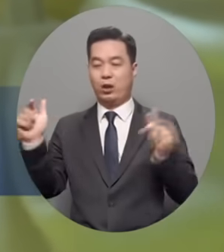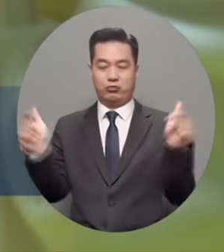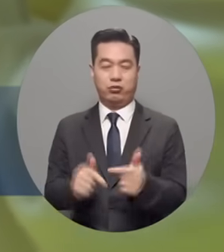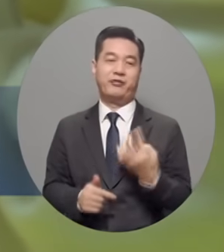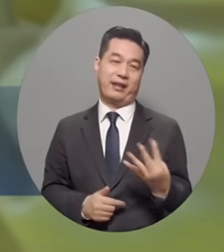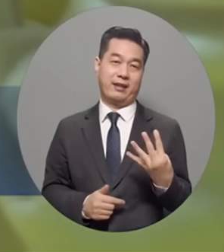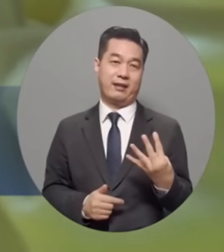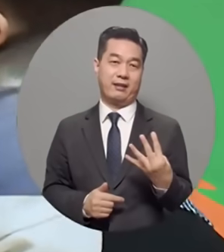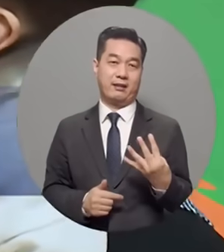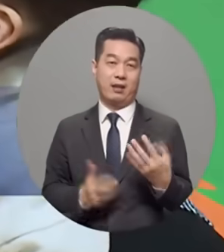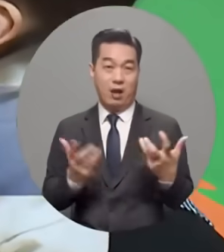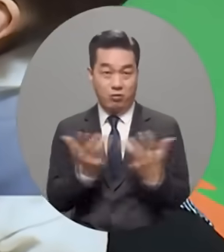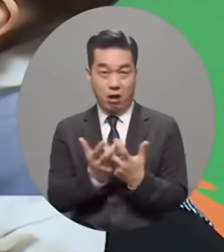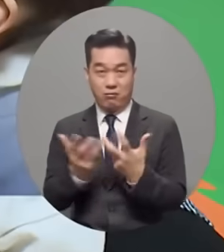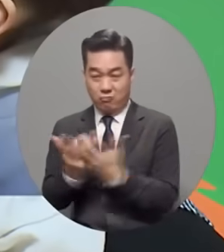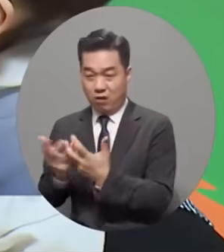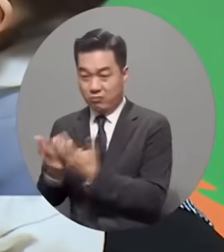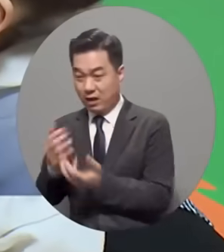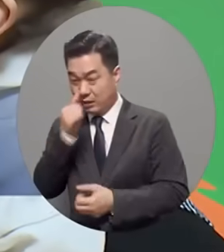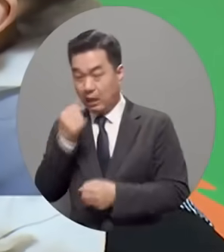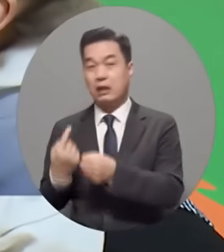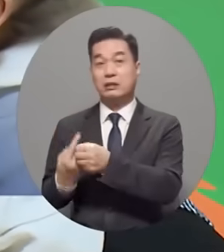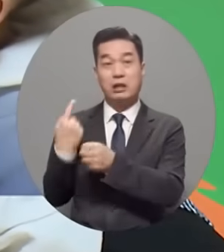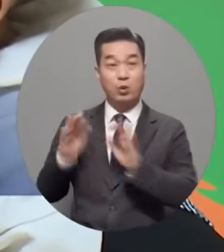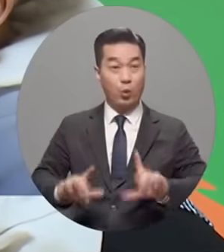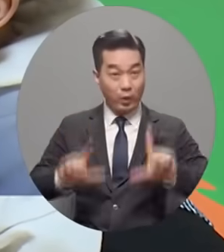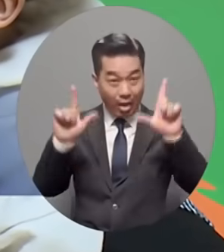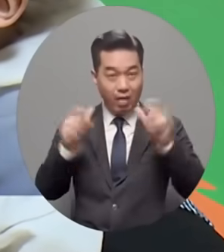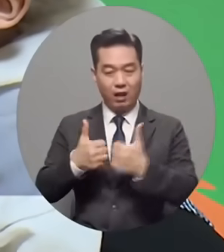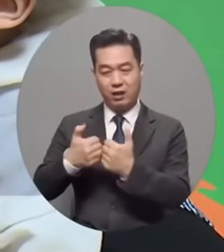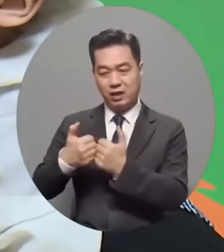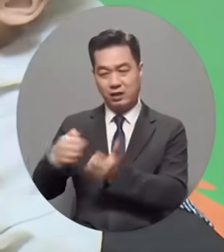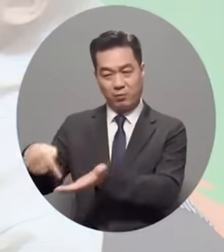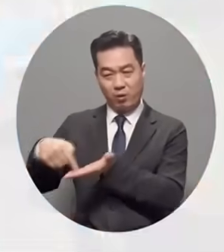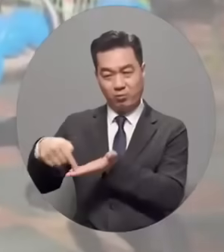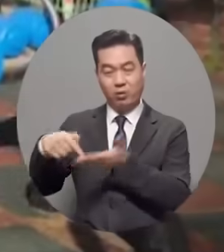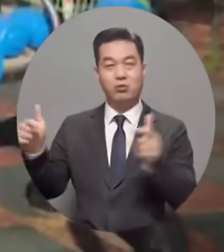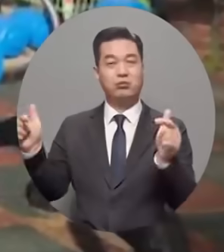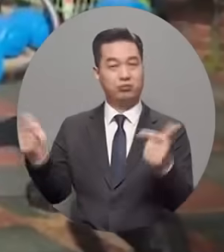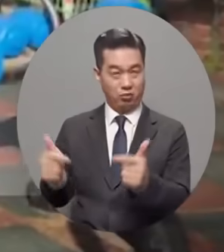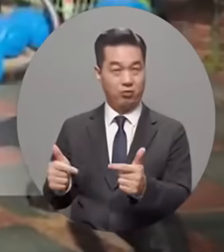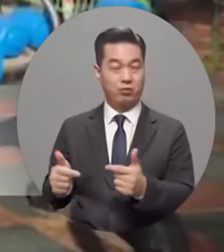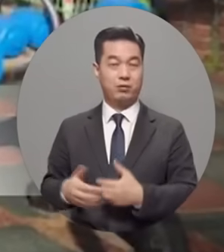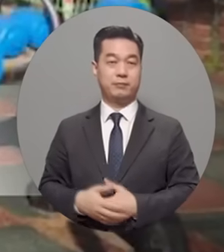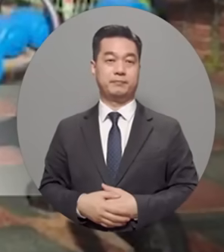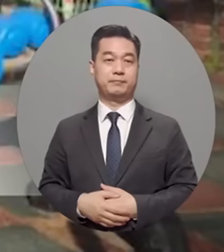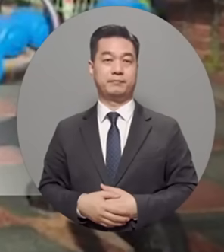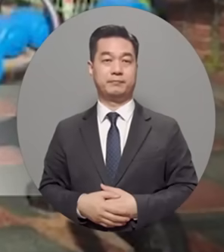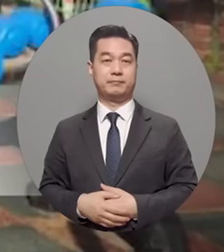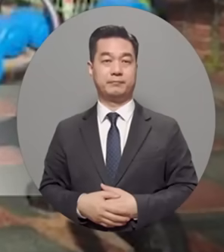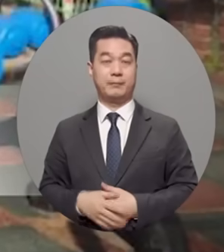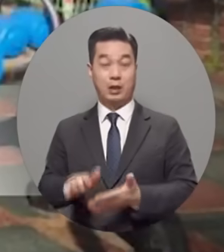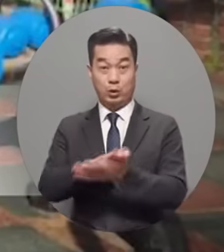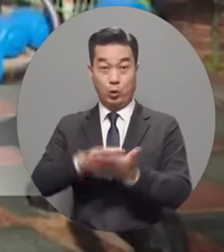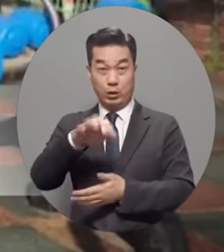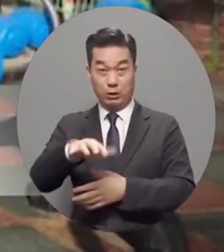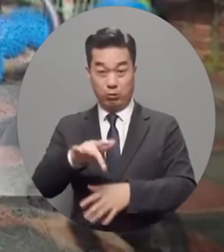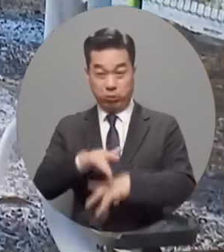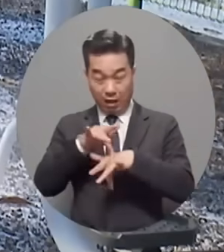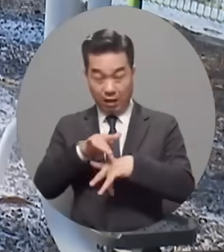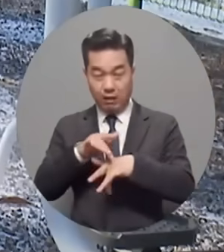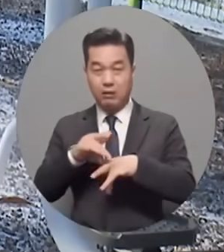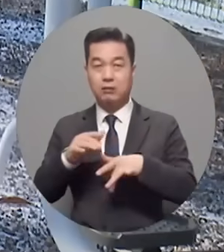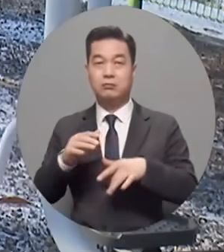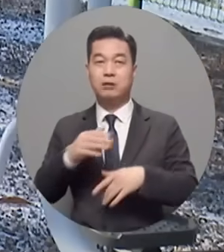갔었는데 작년 올해부터는 이제 상담도 많이 좀 뜸하고. 사라진 놀이터는 어르신들의